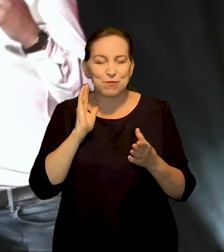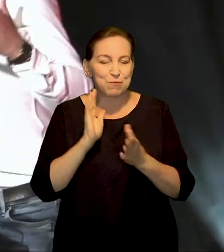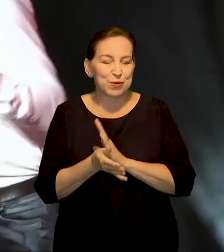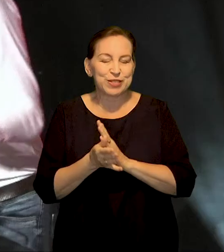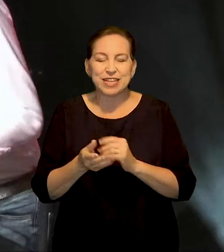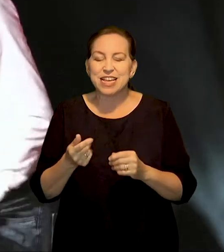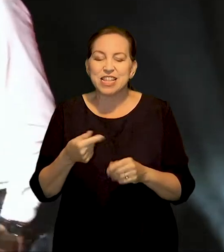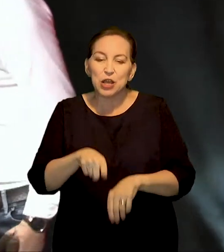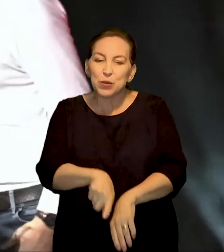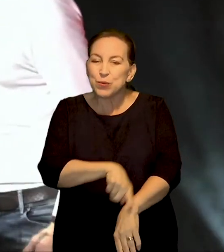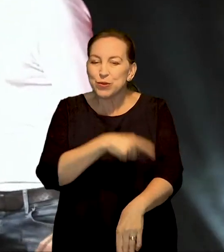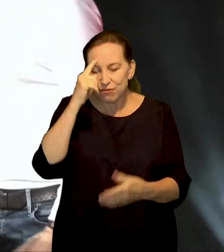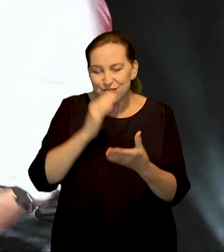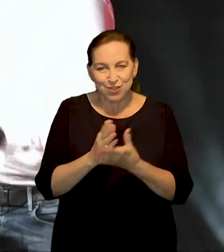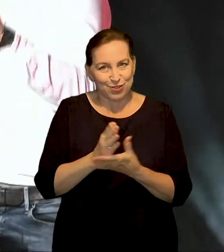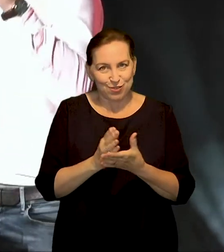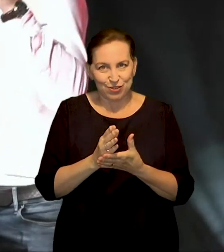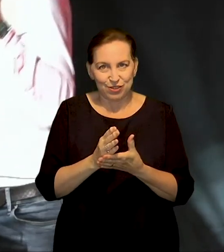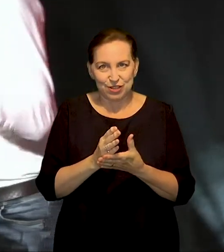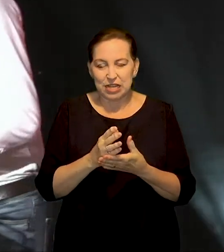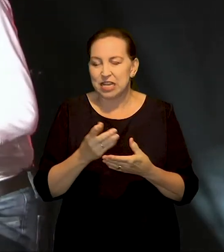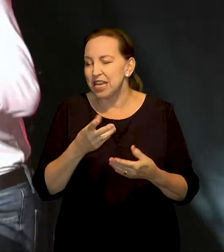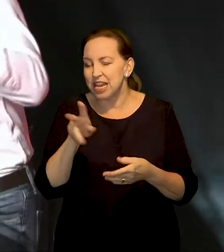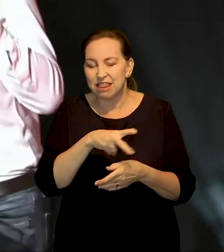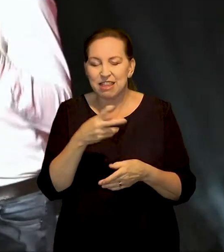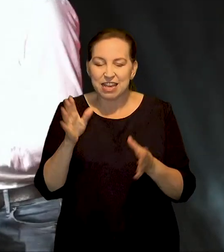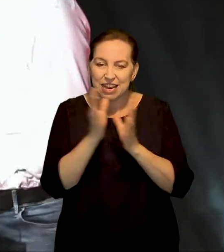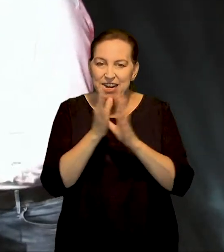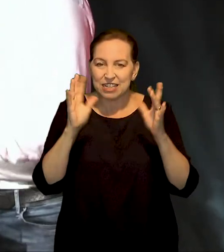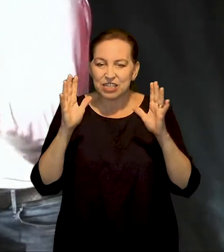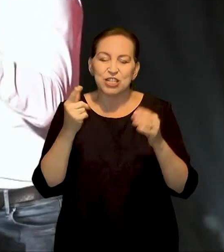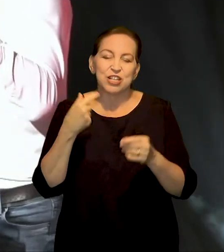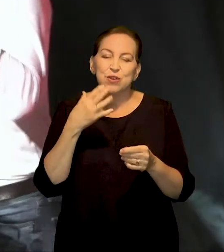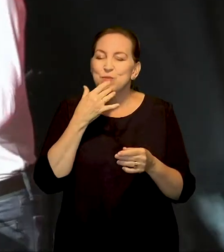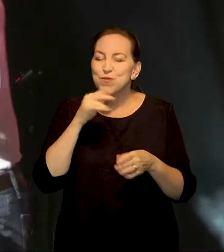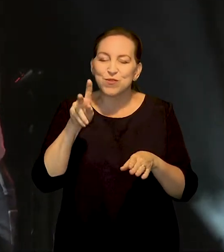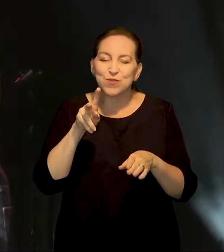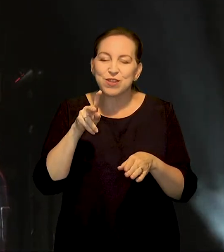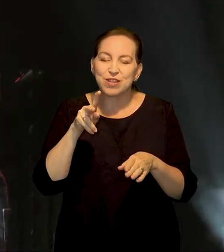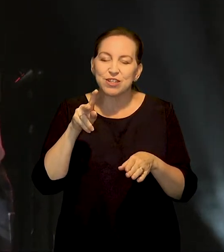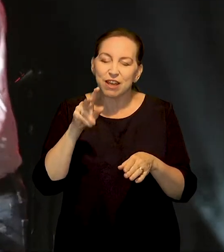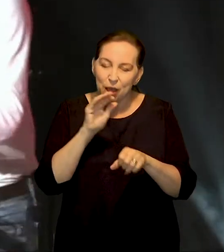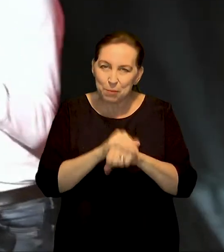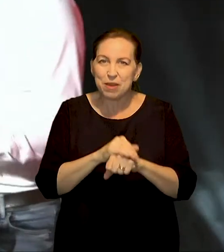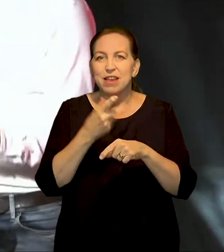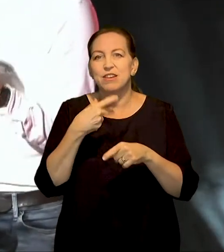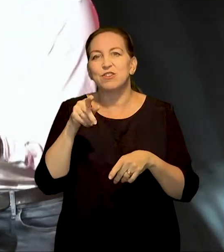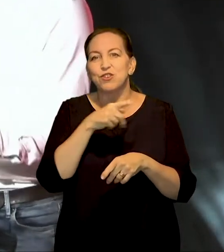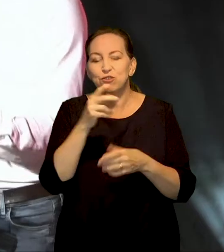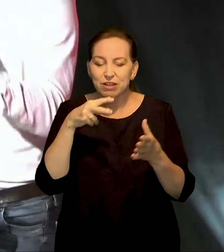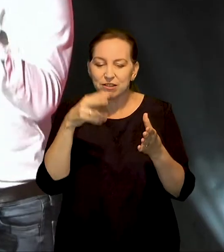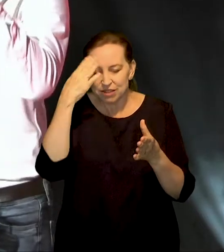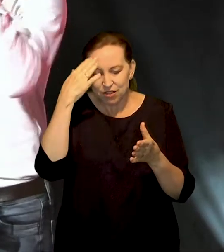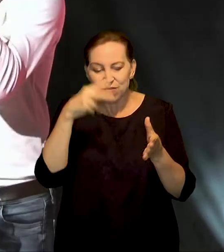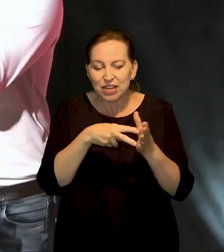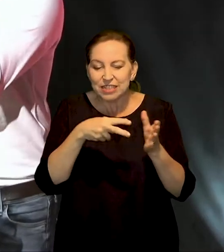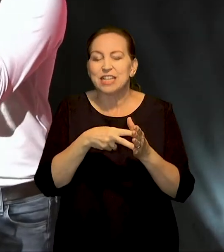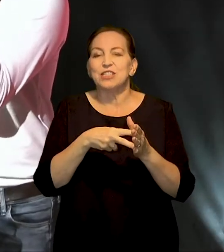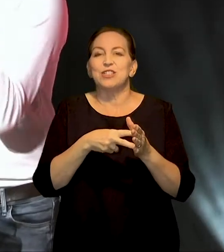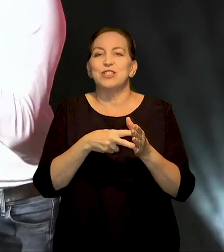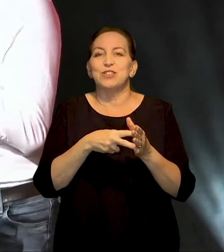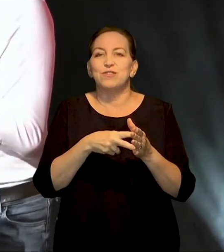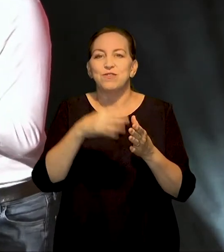to. I oni zaczęli pracować. I również zatrudnił jego młodszą siostrę. I